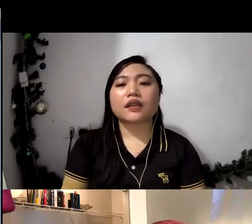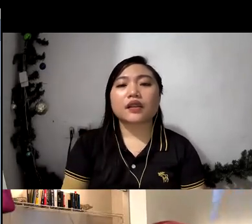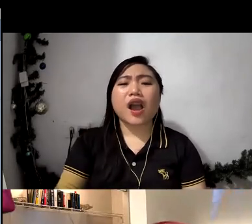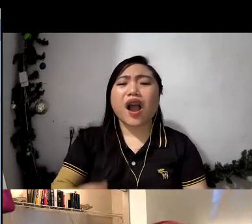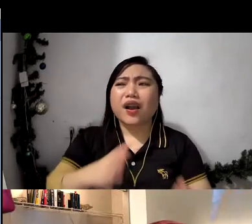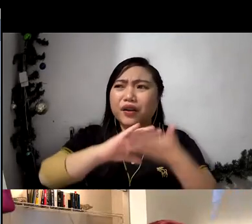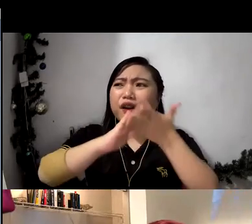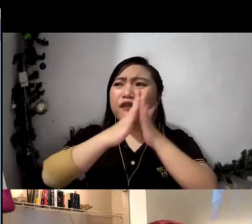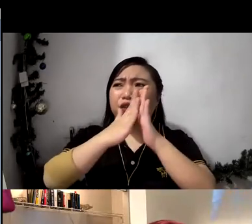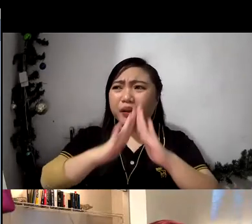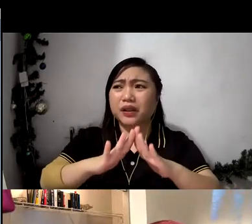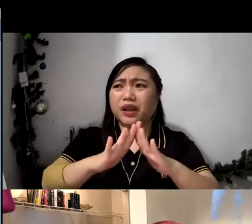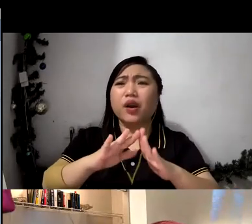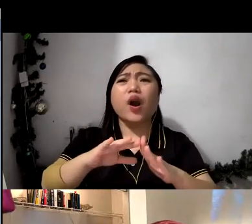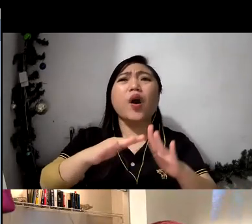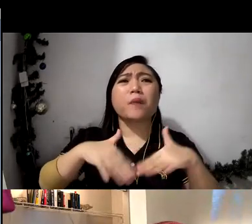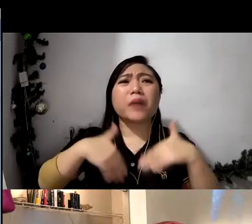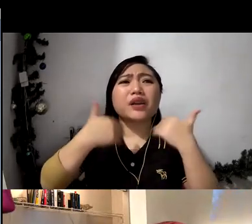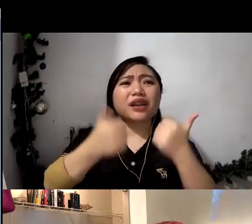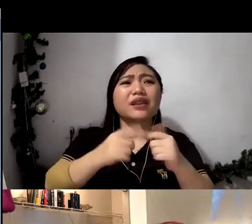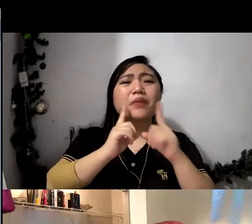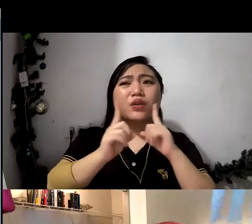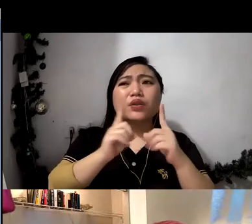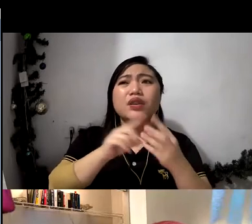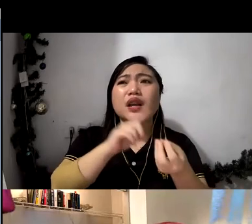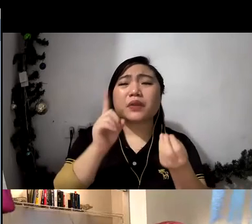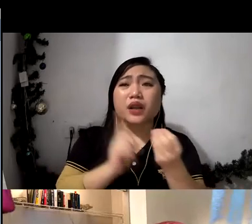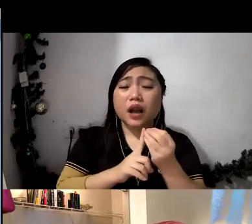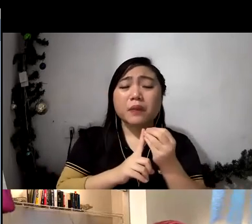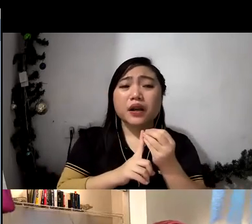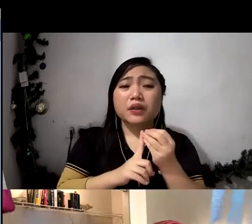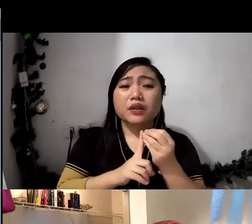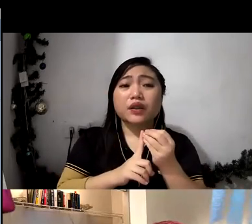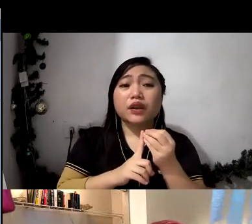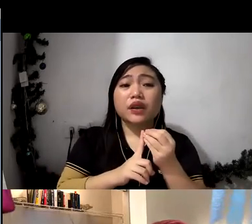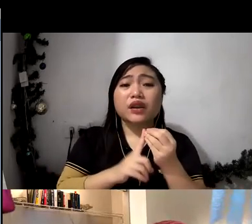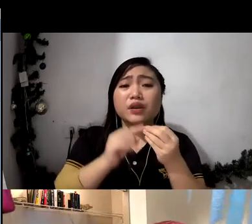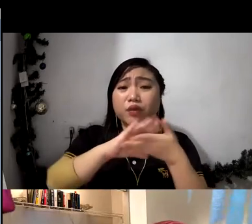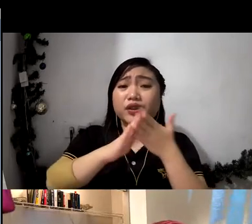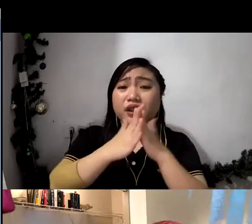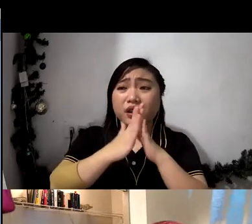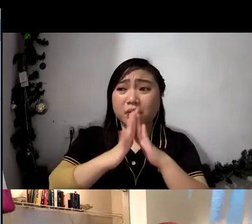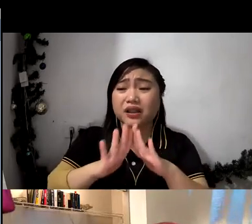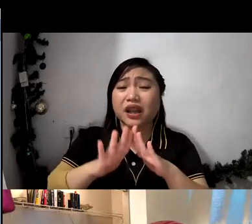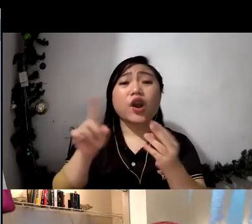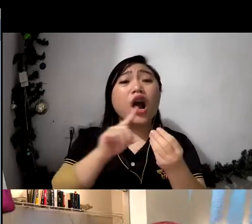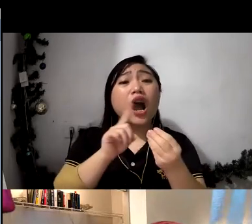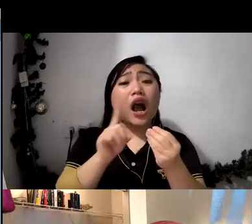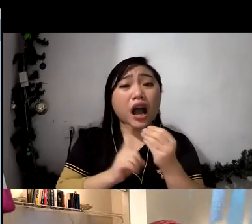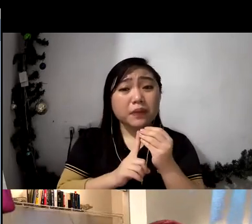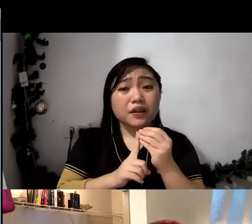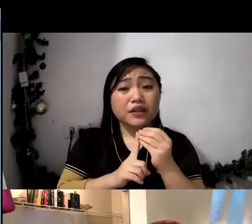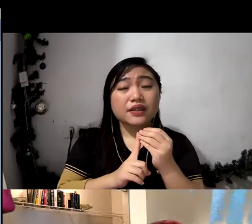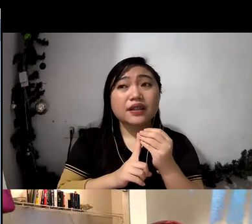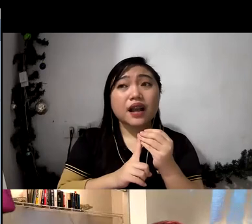the specific term, especially kapag gusto mong turuan yung mga bata, ano yung bad touch at saka good touch, no? So